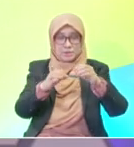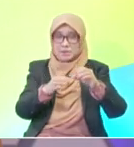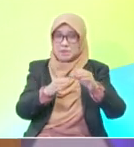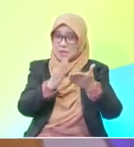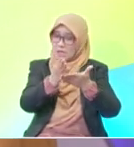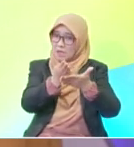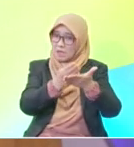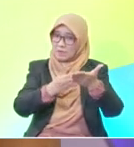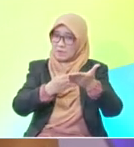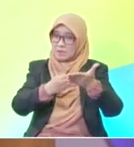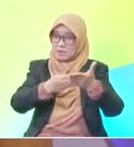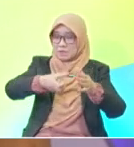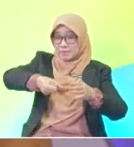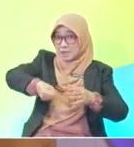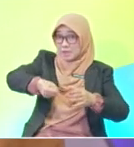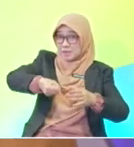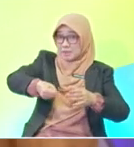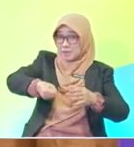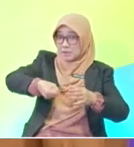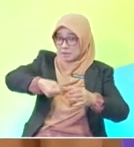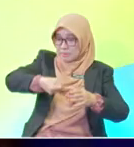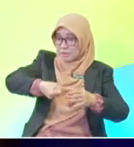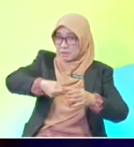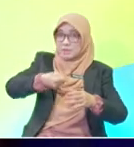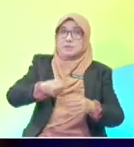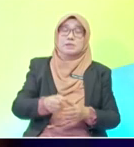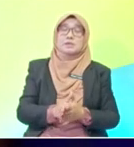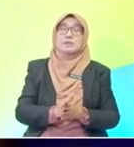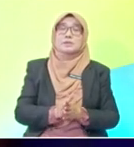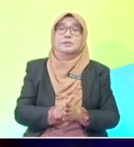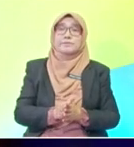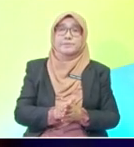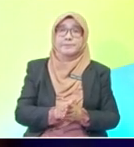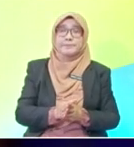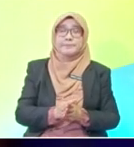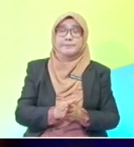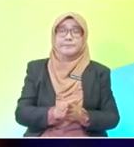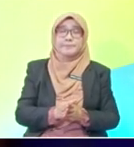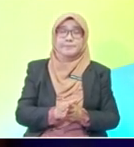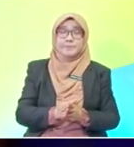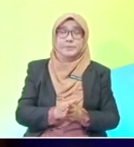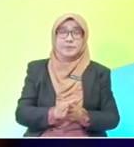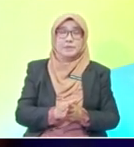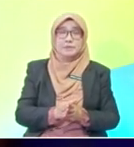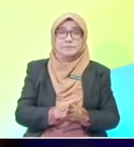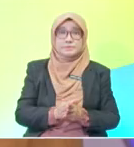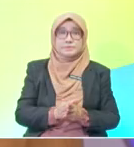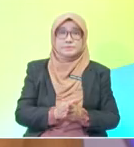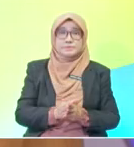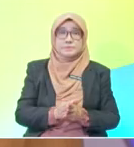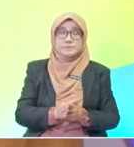kan? Sekarang di bahagian hulu. Okey, kalau parang hilang ni, dia berbeza sikit. Dia ada macam